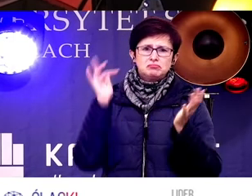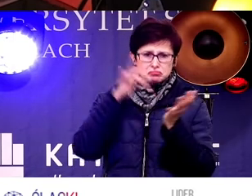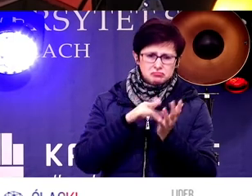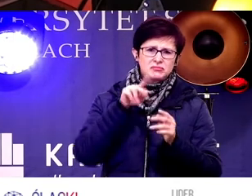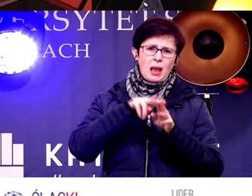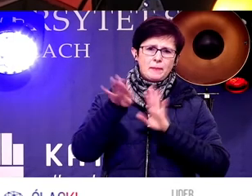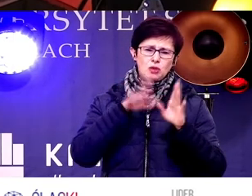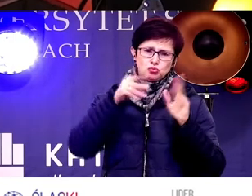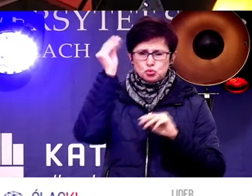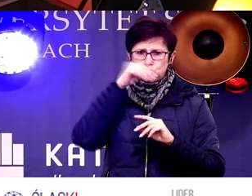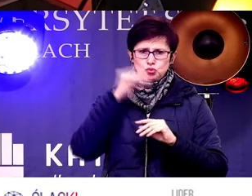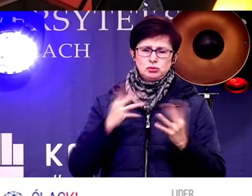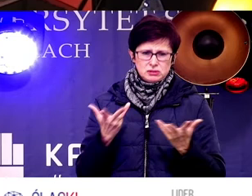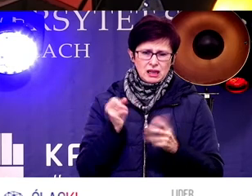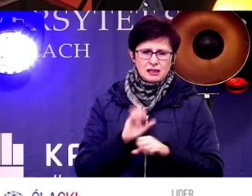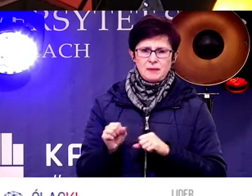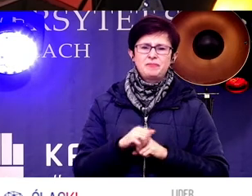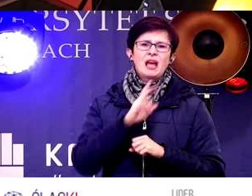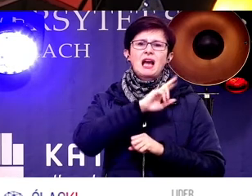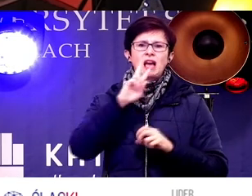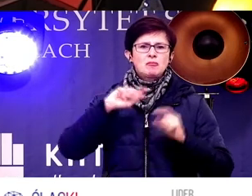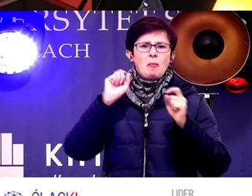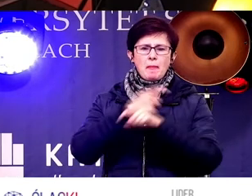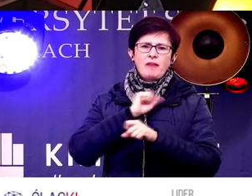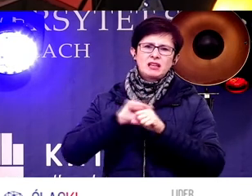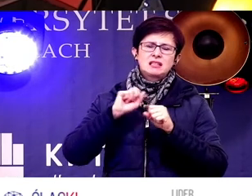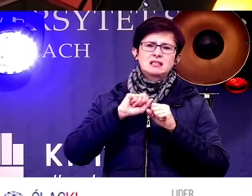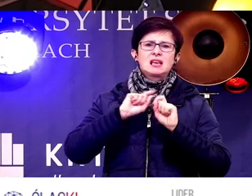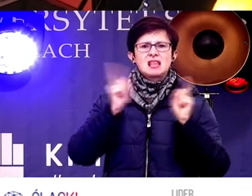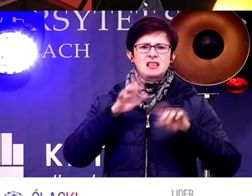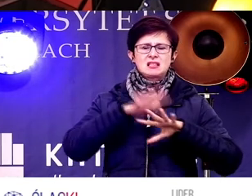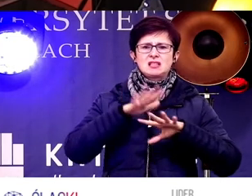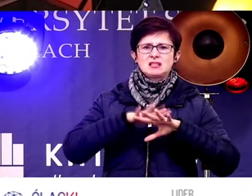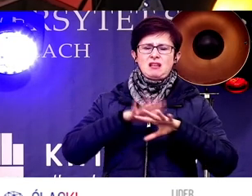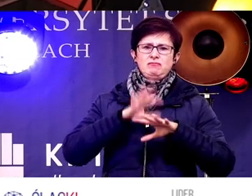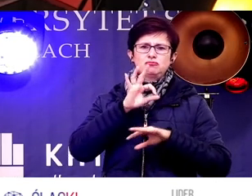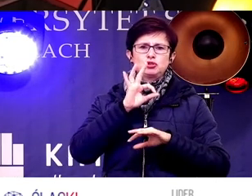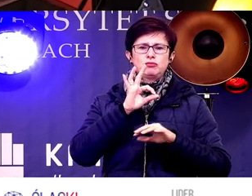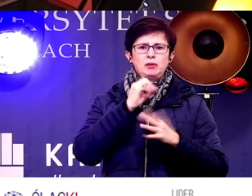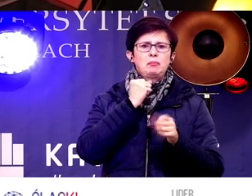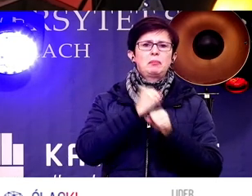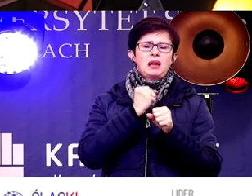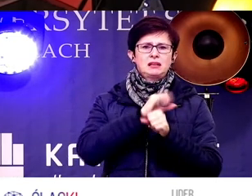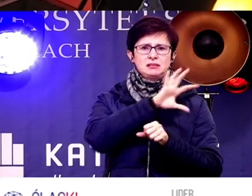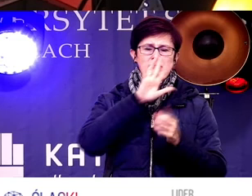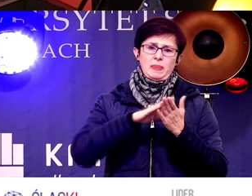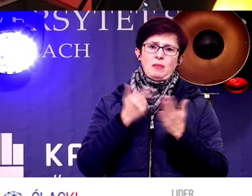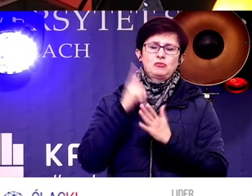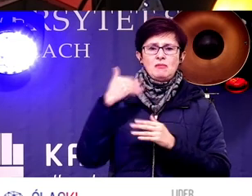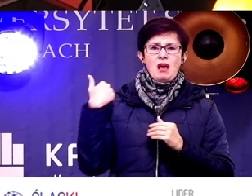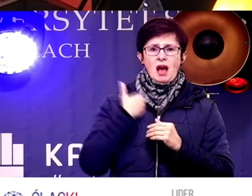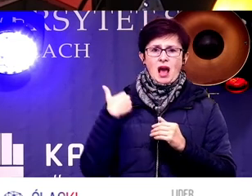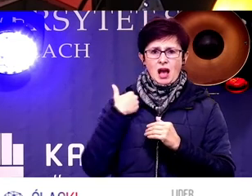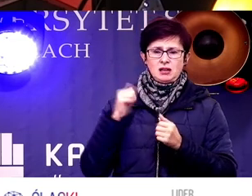kraju jest troszkę inny system służby zagranicznej. Na przykład w Wielkiej Brytanii Brytanii to jest tak, że jeżeli jest na